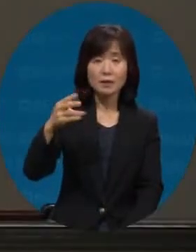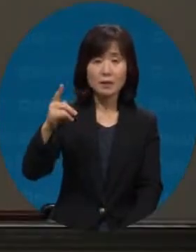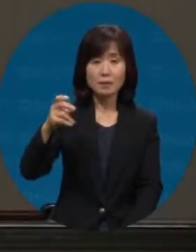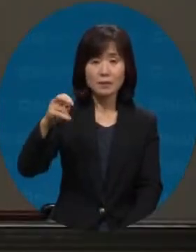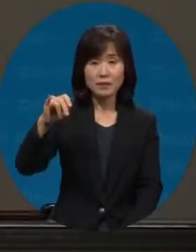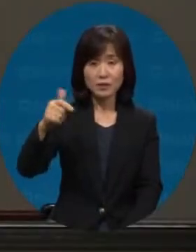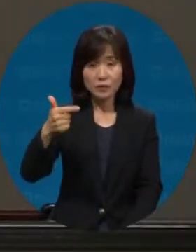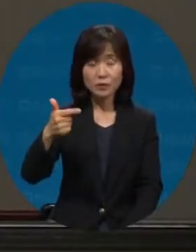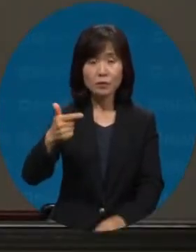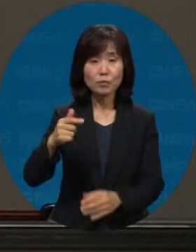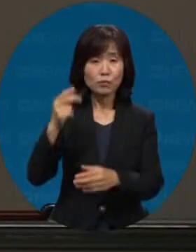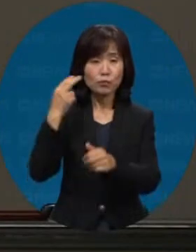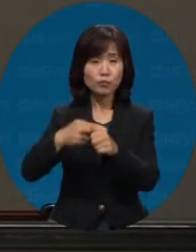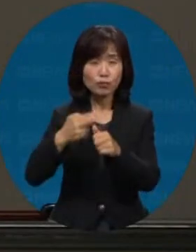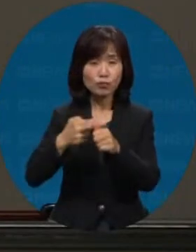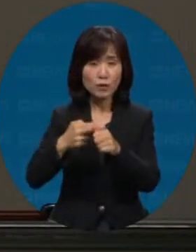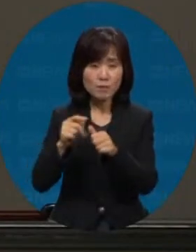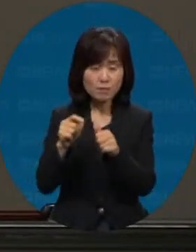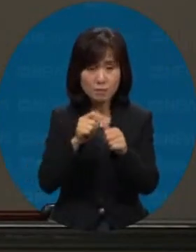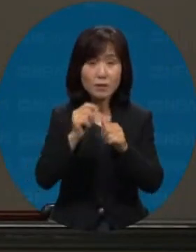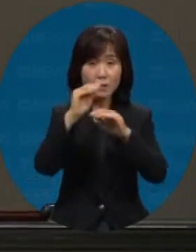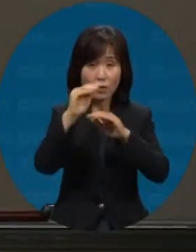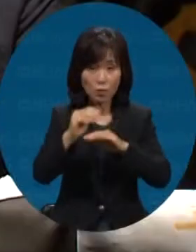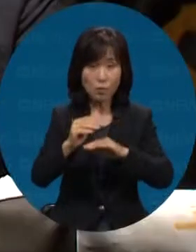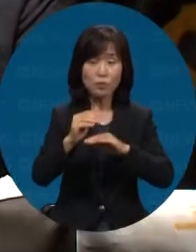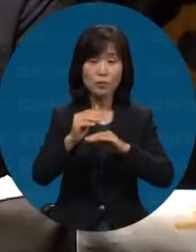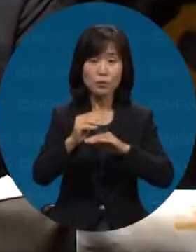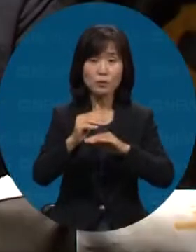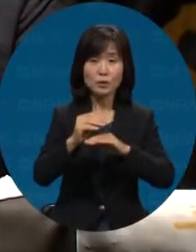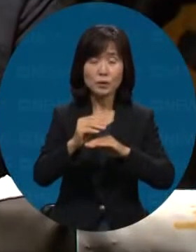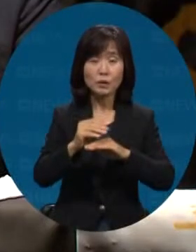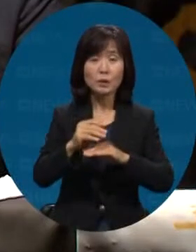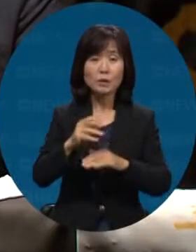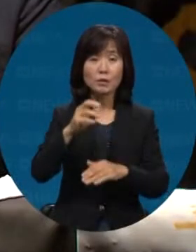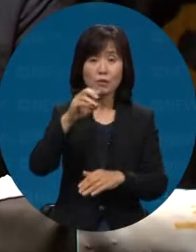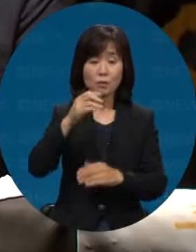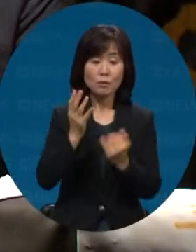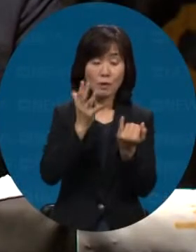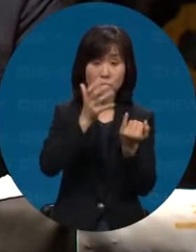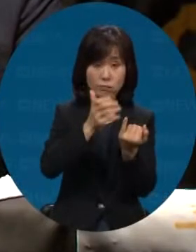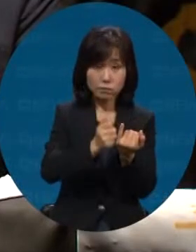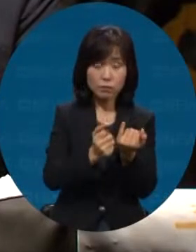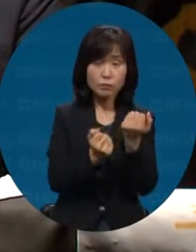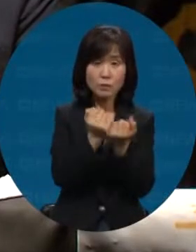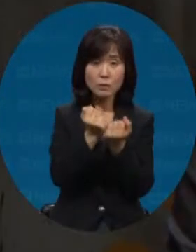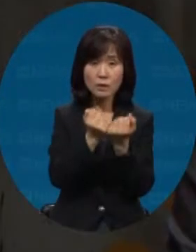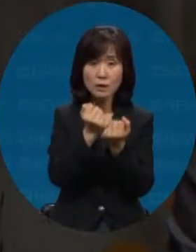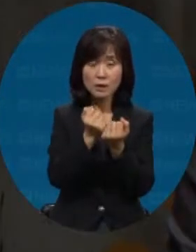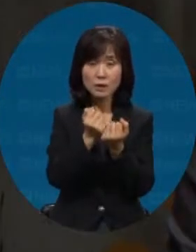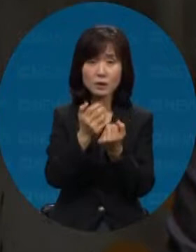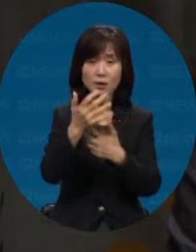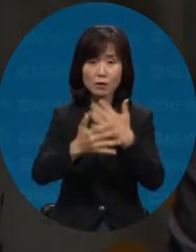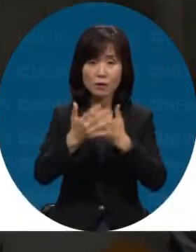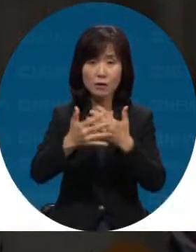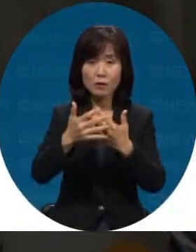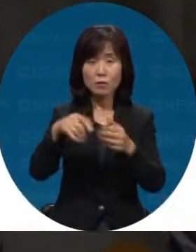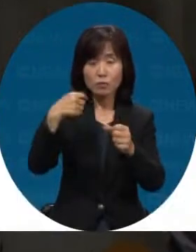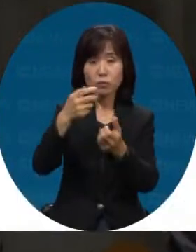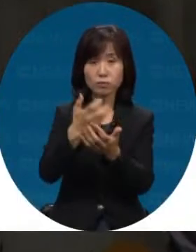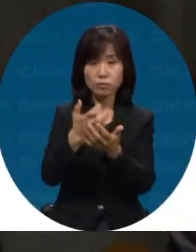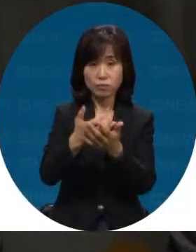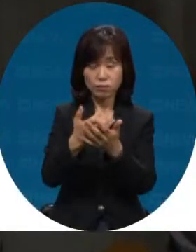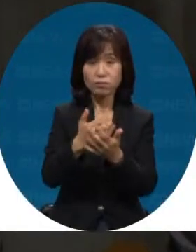추적한 결과물까지 위안부 문제를 소개하는 영상 교재로도 손색이 없습니다. 영상 교재로